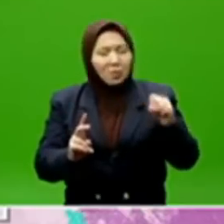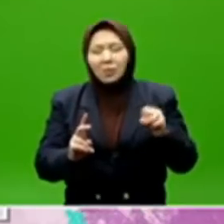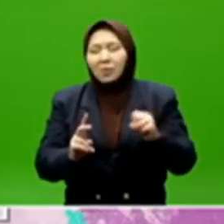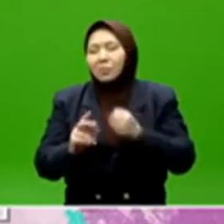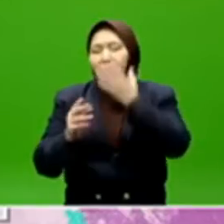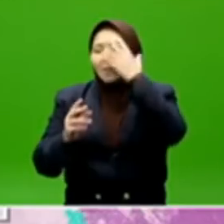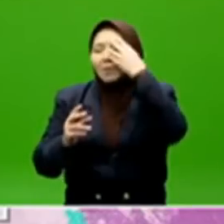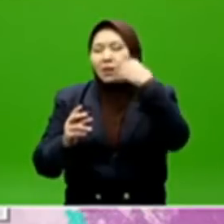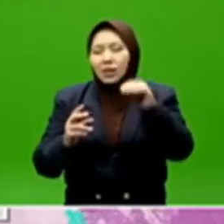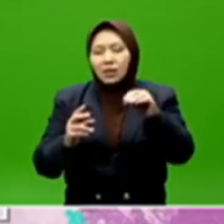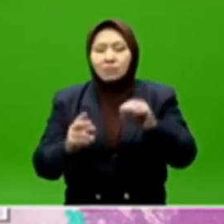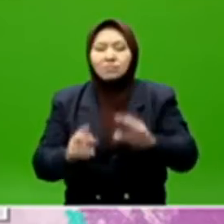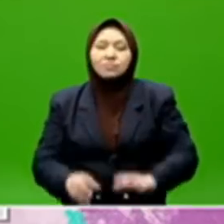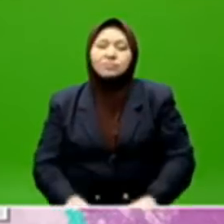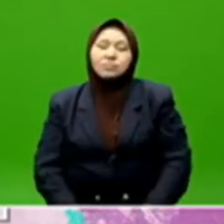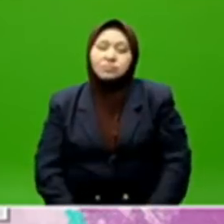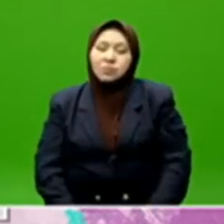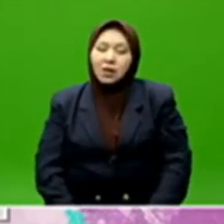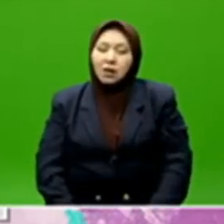كفار